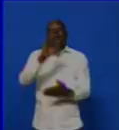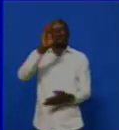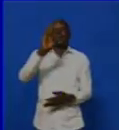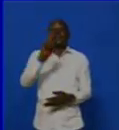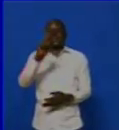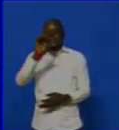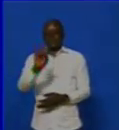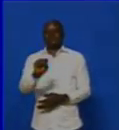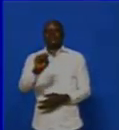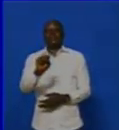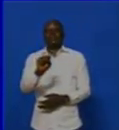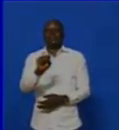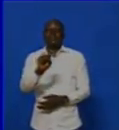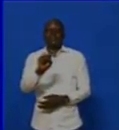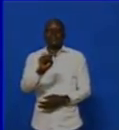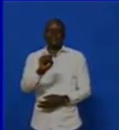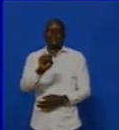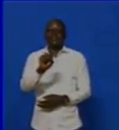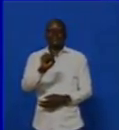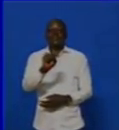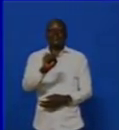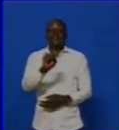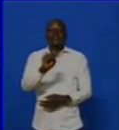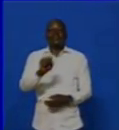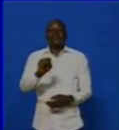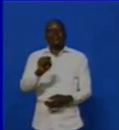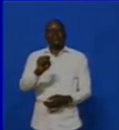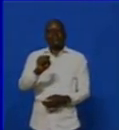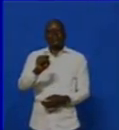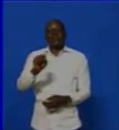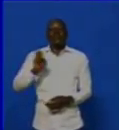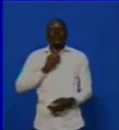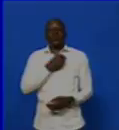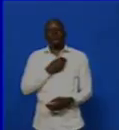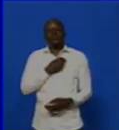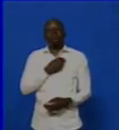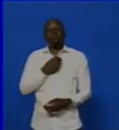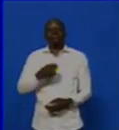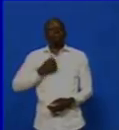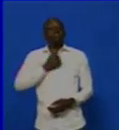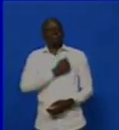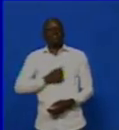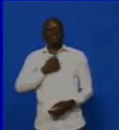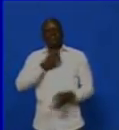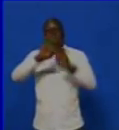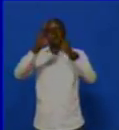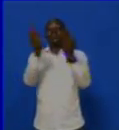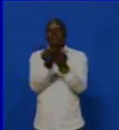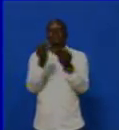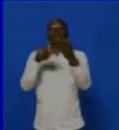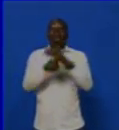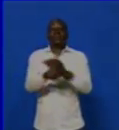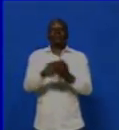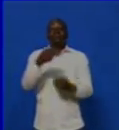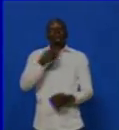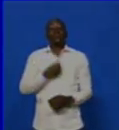sécurité FDS. Adressons nos condoléances aux familles des victimes et souhaitons